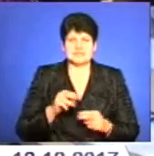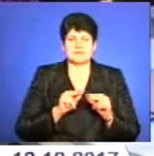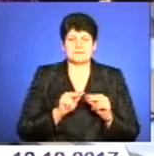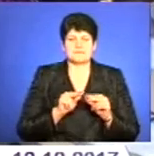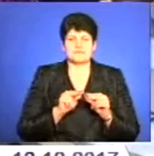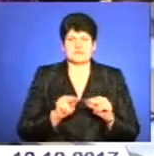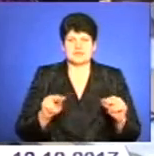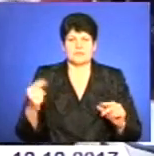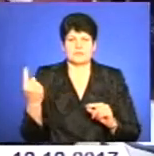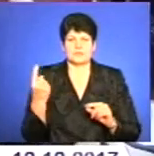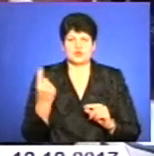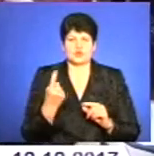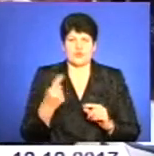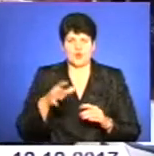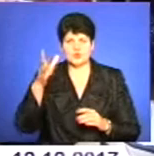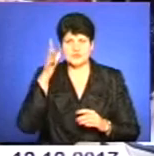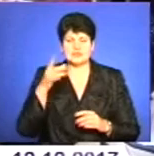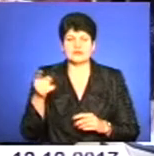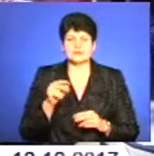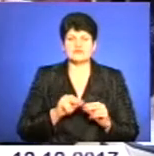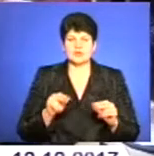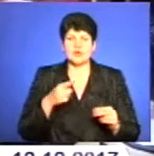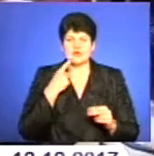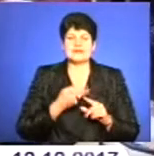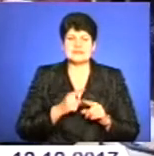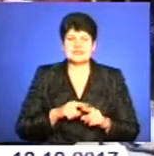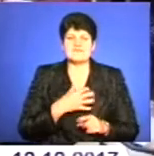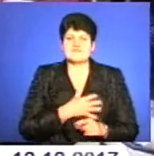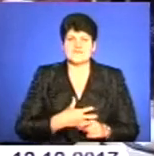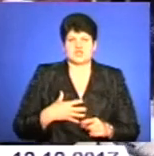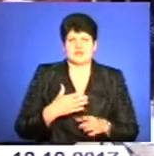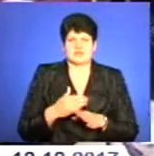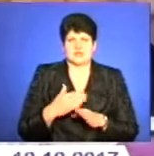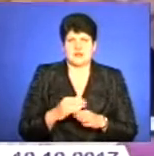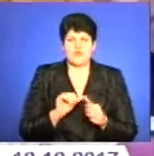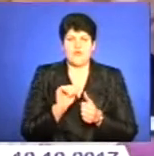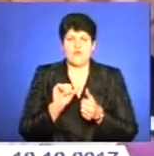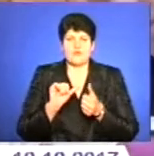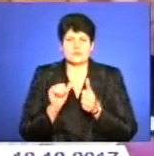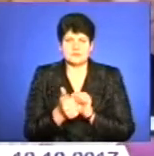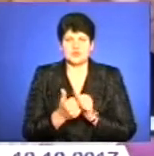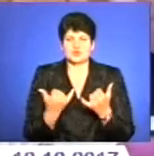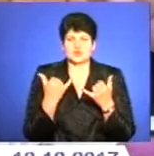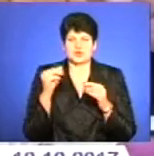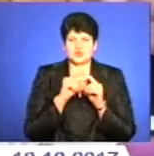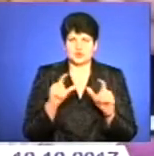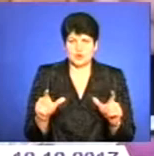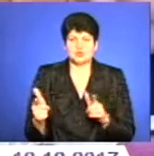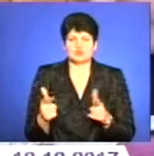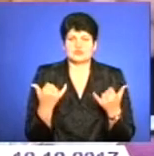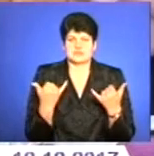початкової освіти. Тернопільські учителі кажуть, це важливий етап у формуванні сучасної школи, тому готуються вже